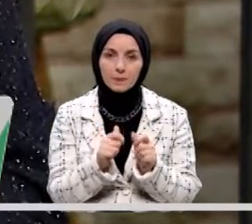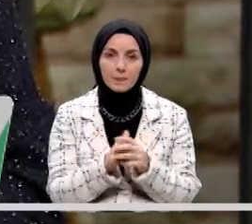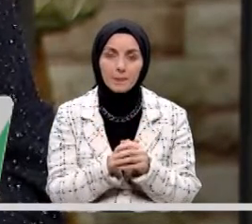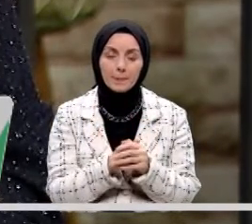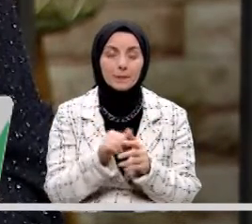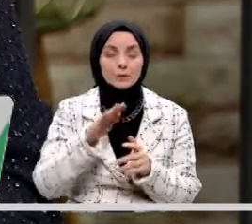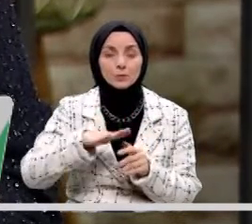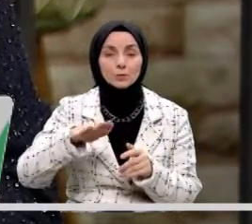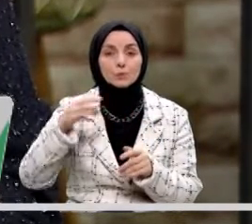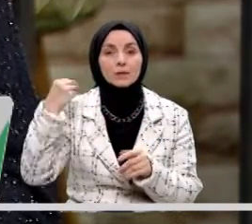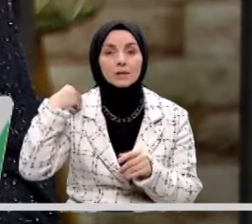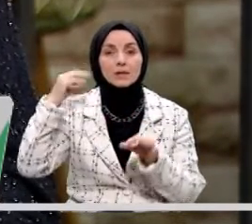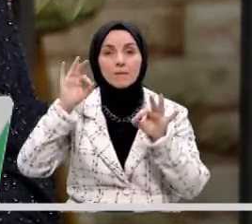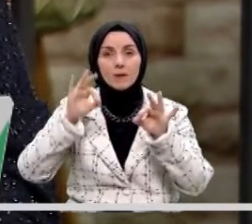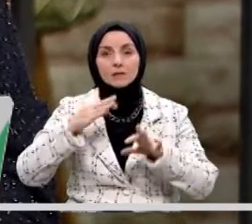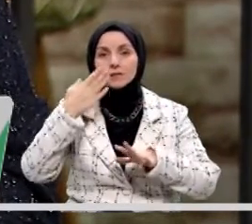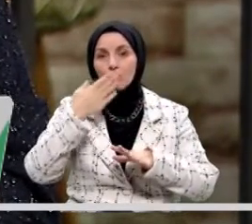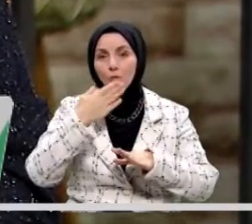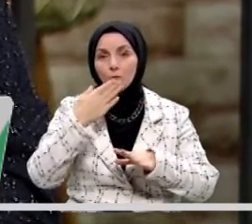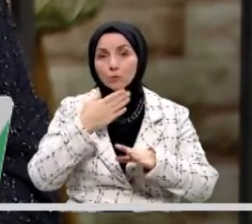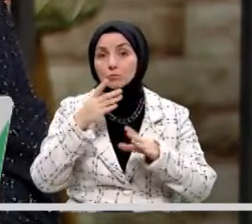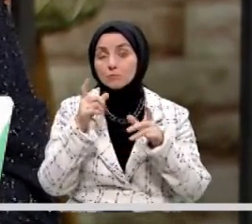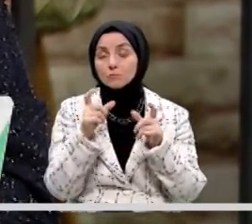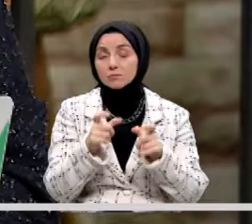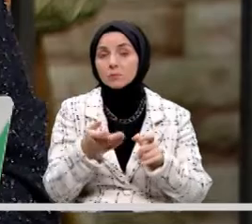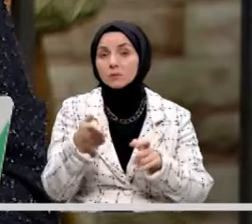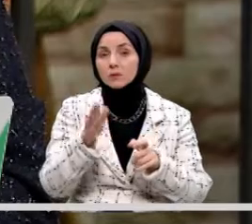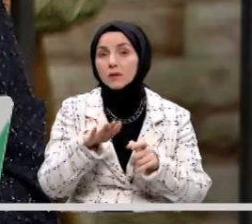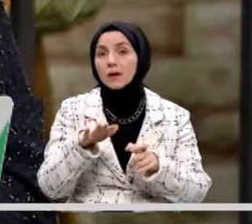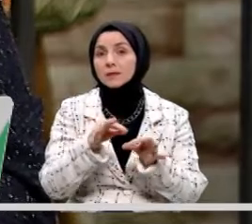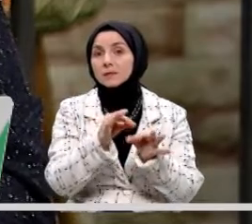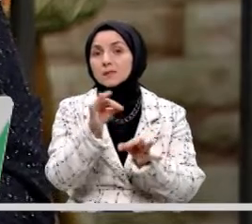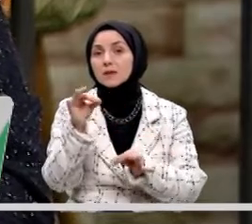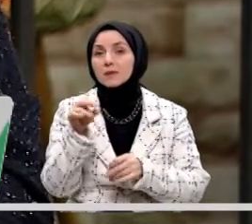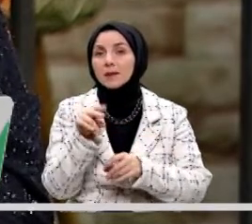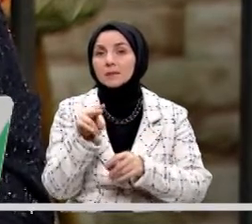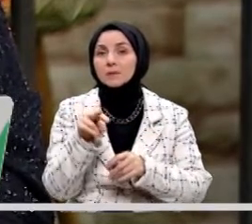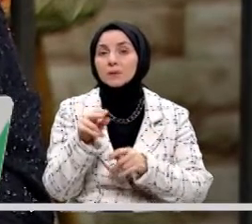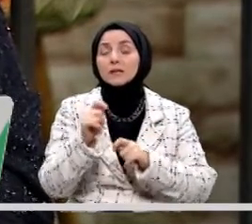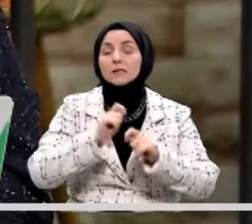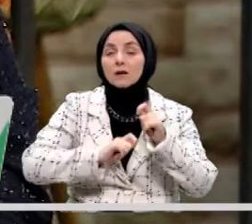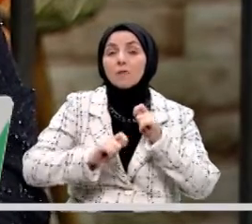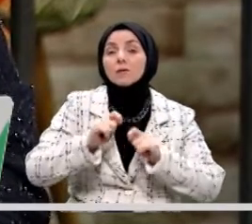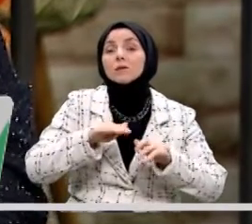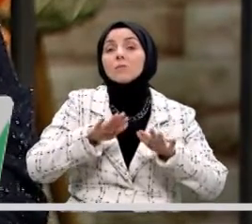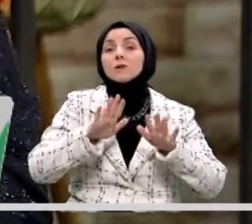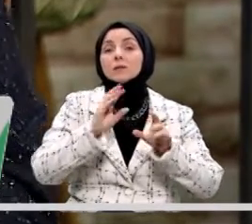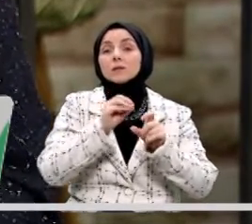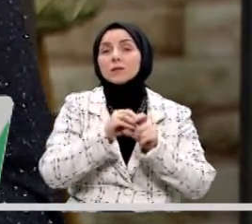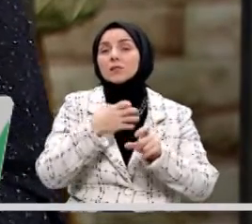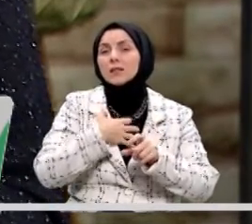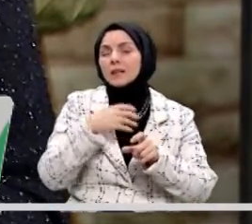başladığı okul ortamında diğer insanlar gibi davranamadığı için kendini onlardan